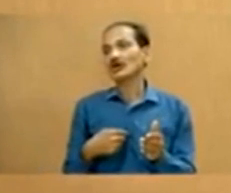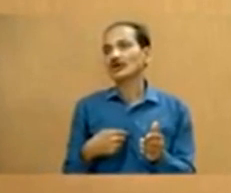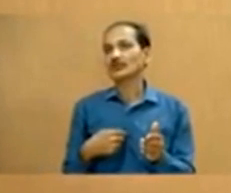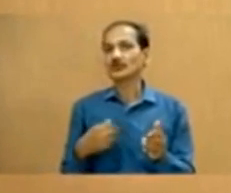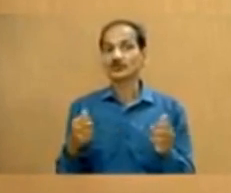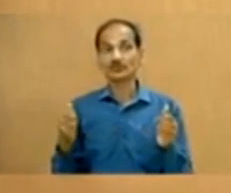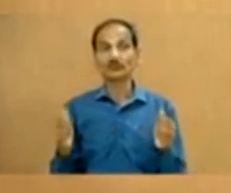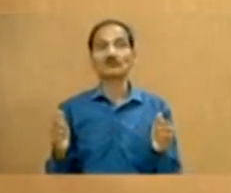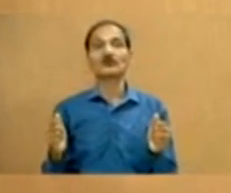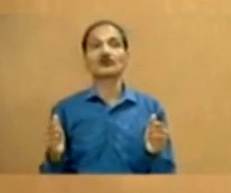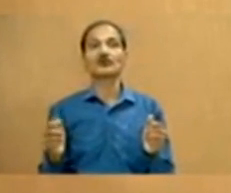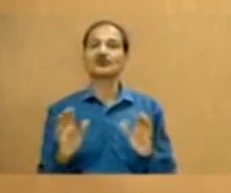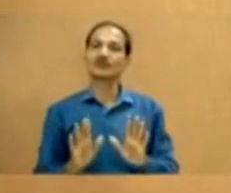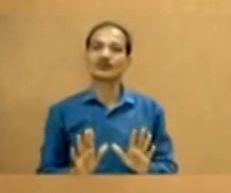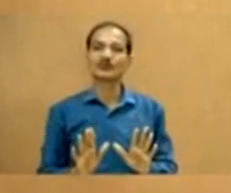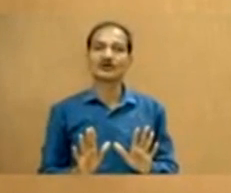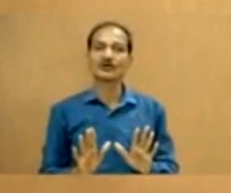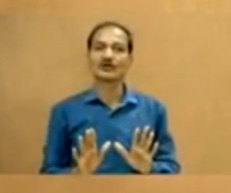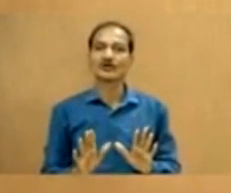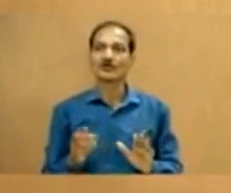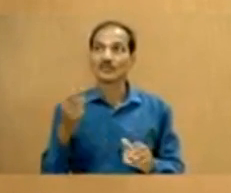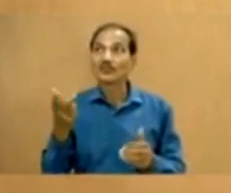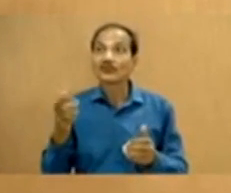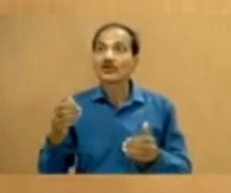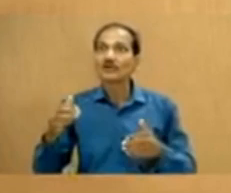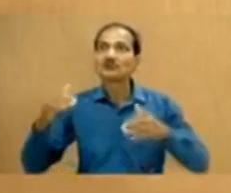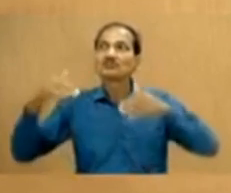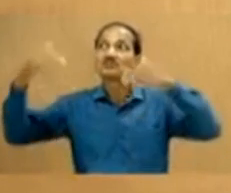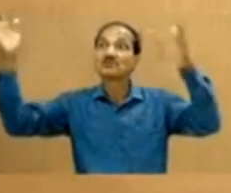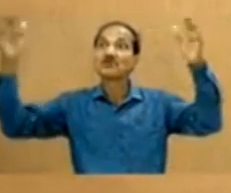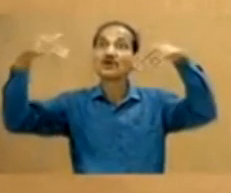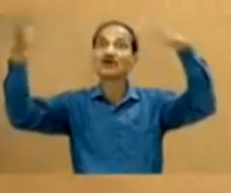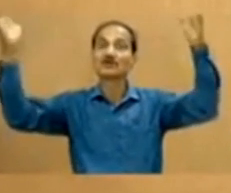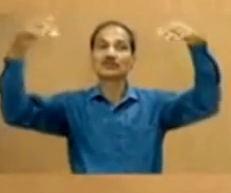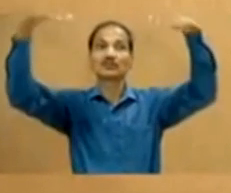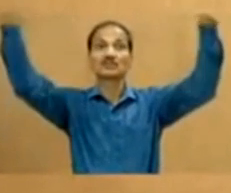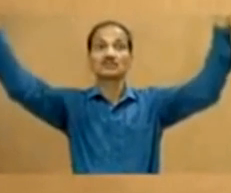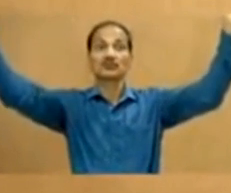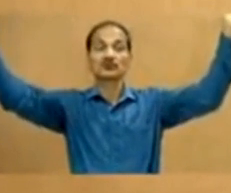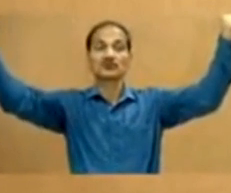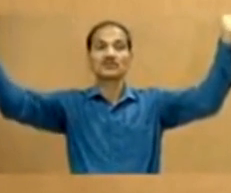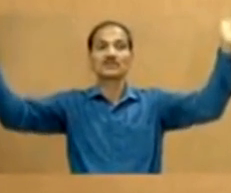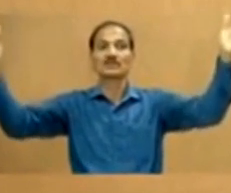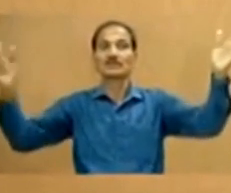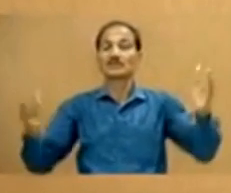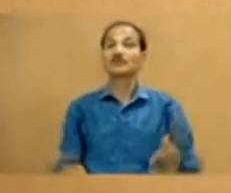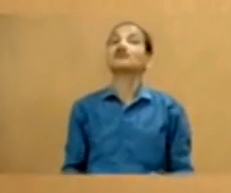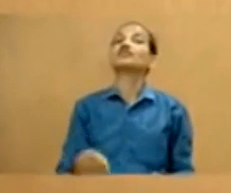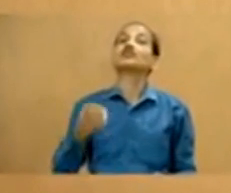ତାହେଲେ ନିଆଁ ମାଡ଼ିବାର ସମ୍ଭାବନା ନିଶ୍ଚୟ ରହିଛି। ତେଣୁ ତିନିରୁ